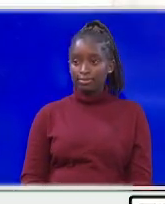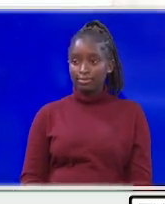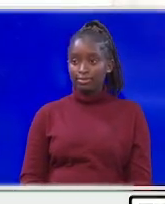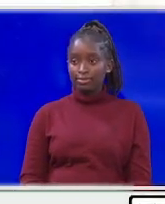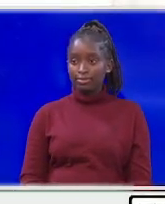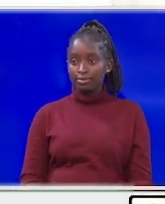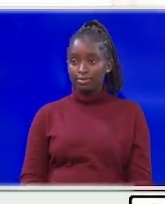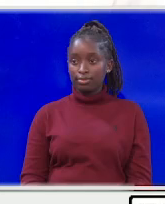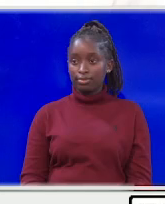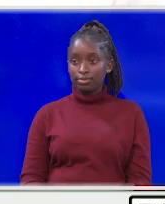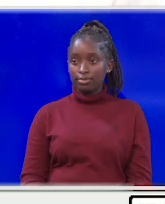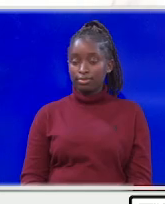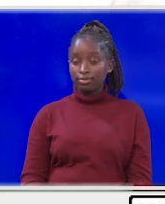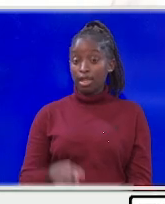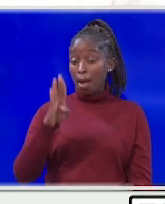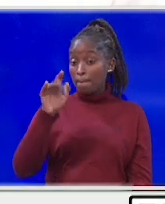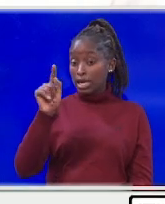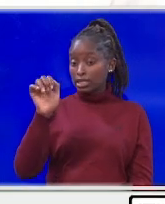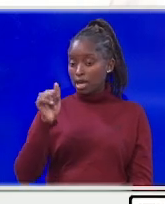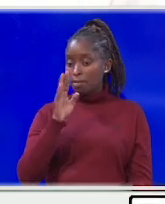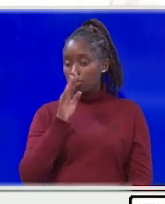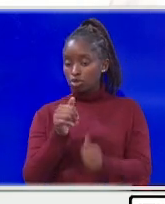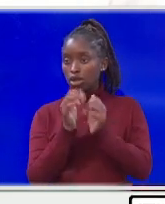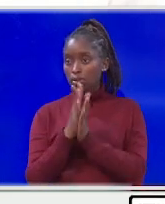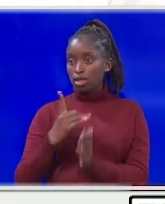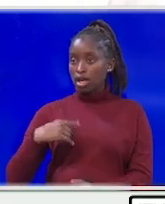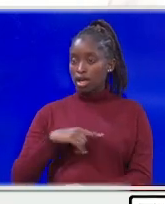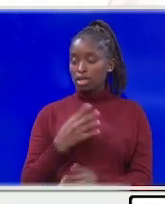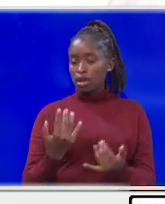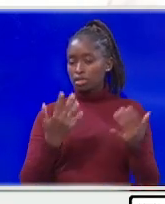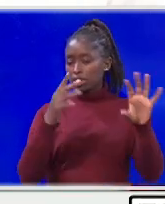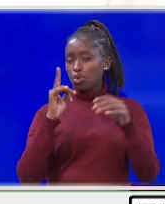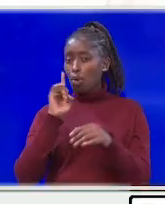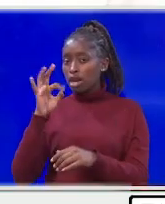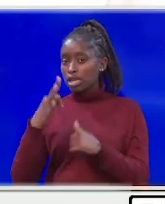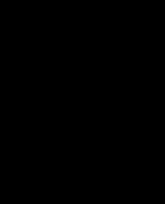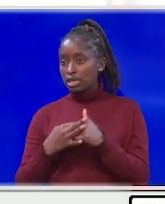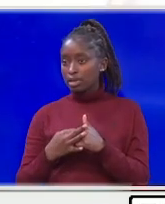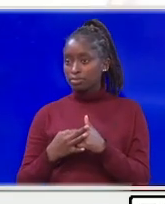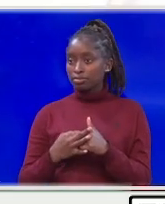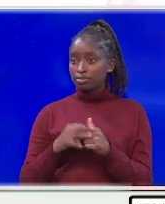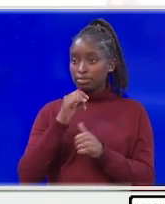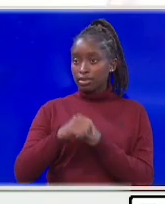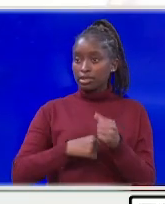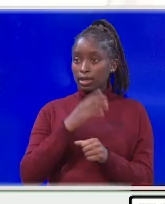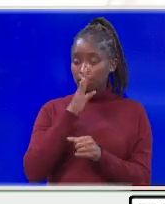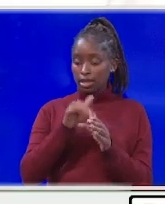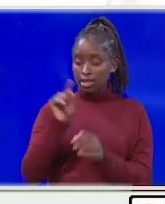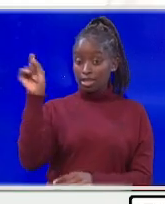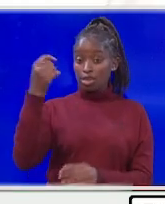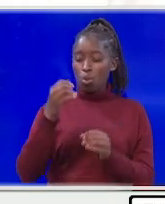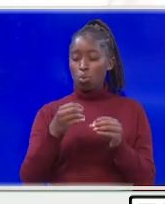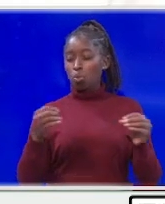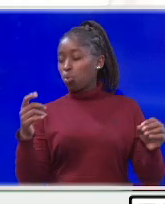Bata is a brand that has been with us throughout. I mean, celebrating 138 years, and of course they've been in Kenya for such a long